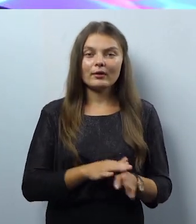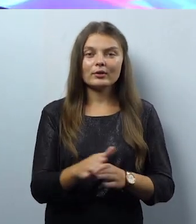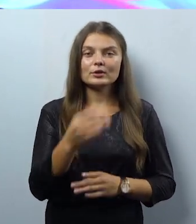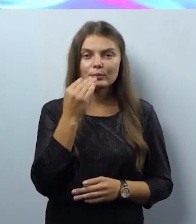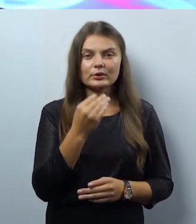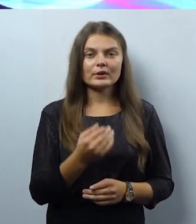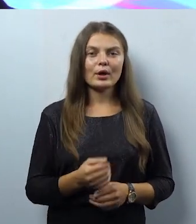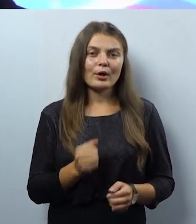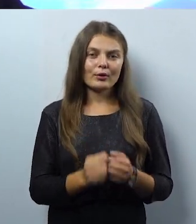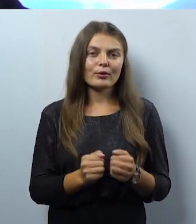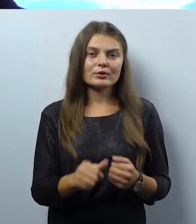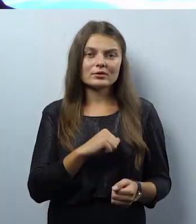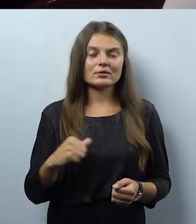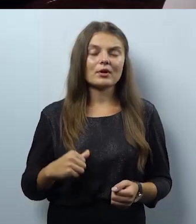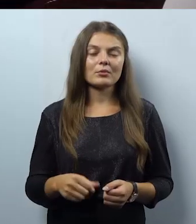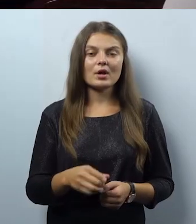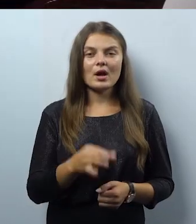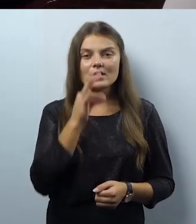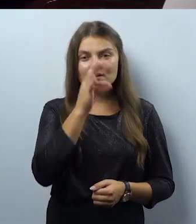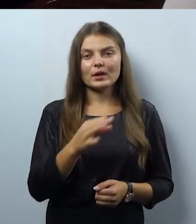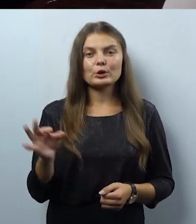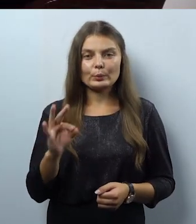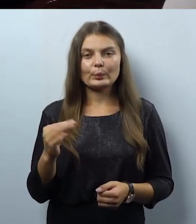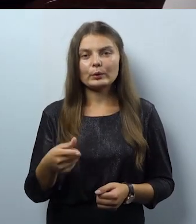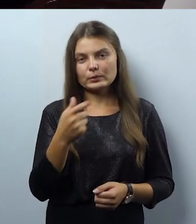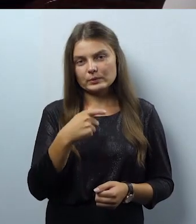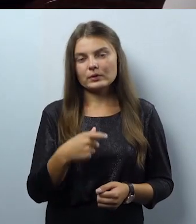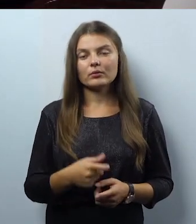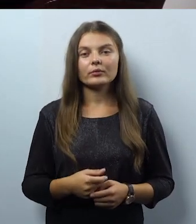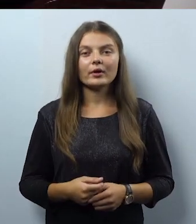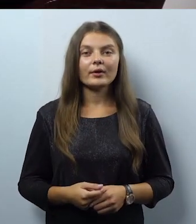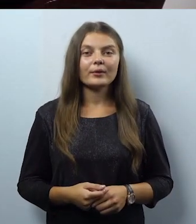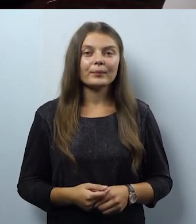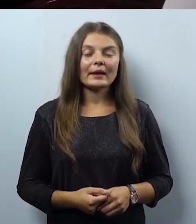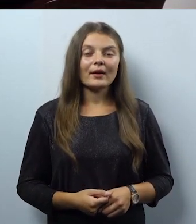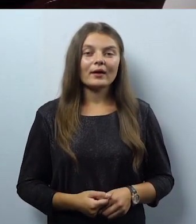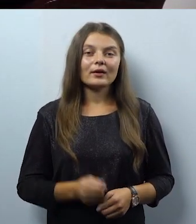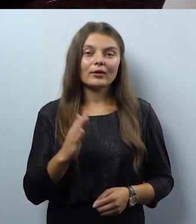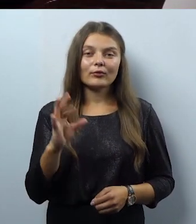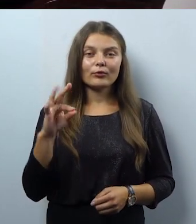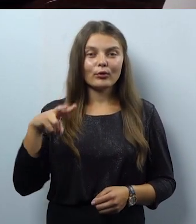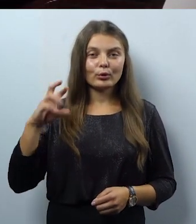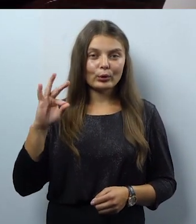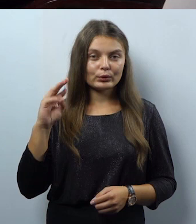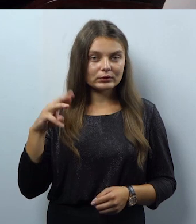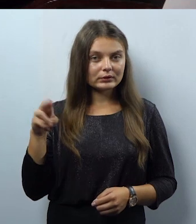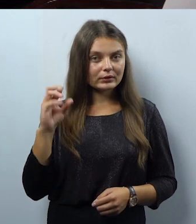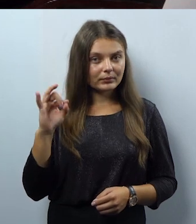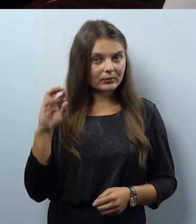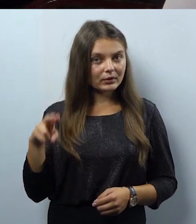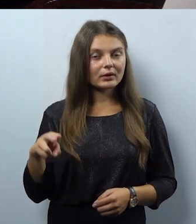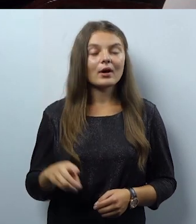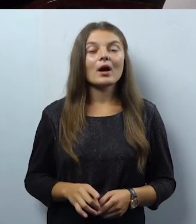сам скаже. І пан Володимир – це людина з математичним складом розуму. Він завжди підкаже,